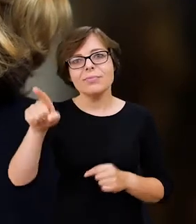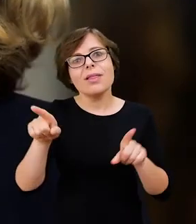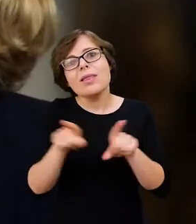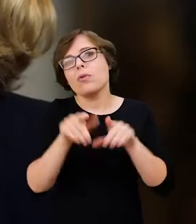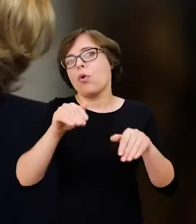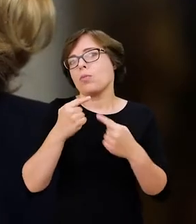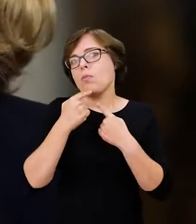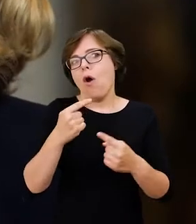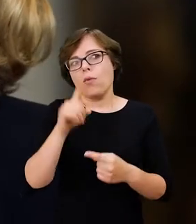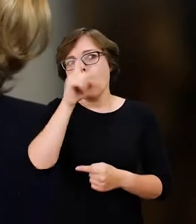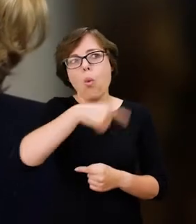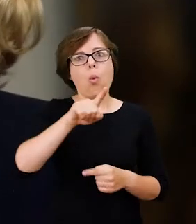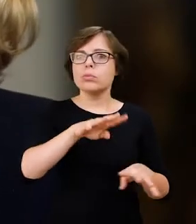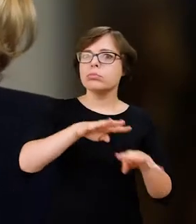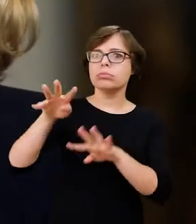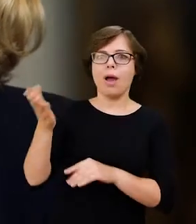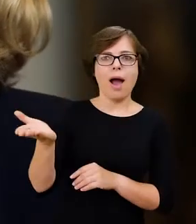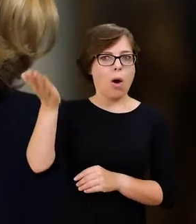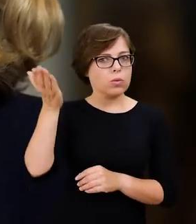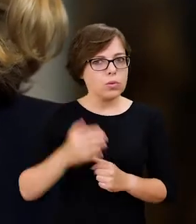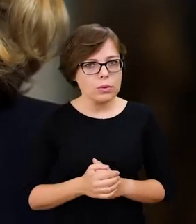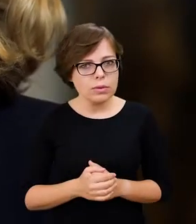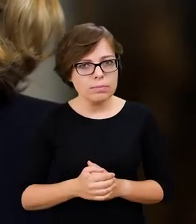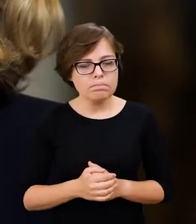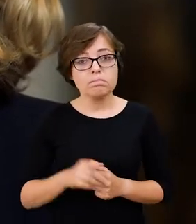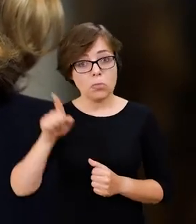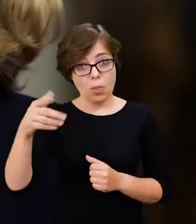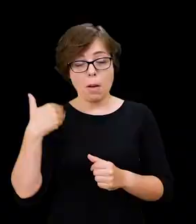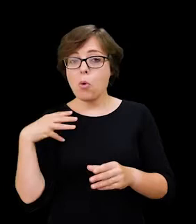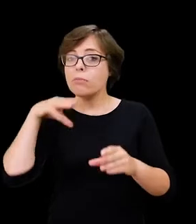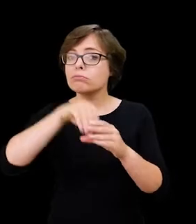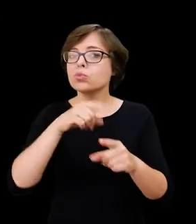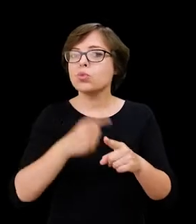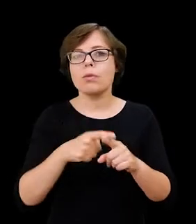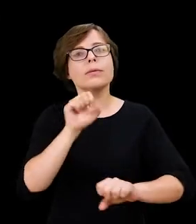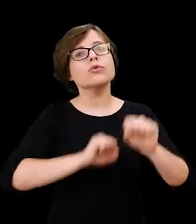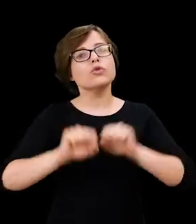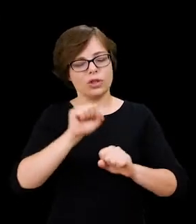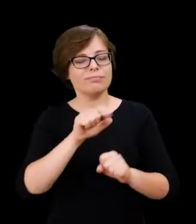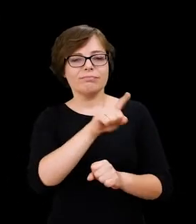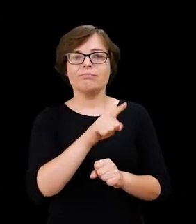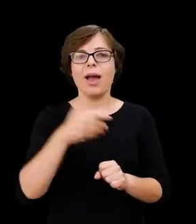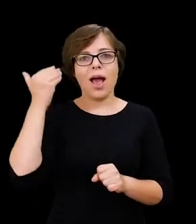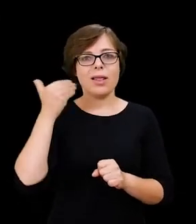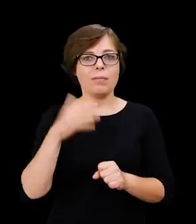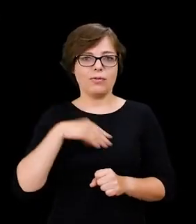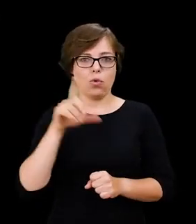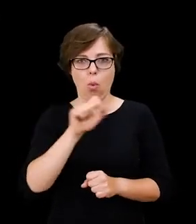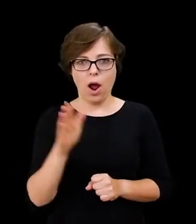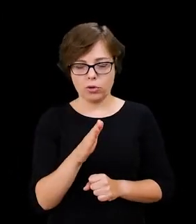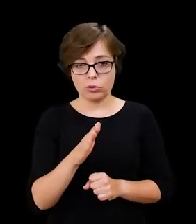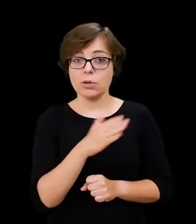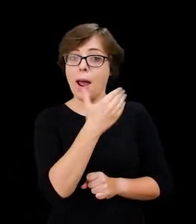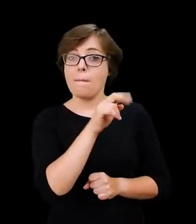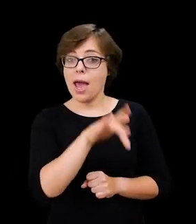się, można powiedzieć, autorytetem. Należała do Rzymskiej Akademii Świętego Łukasza, obok Mary